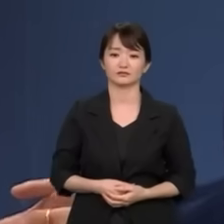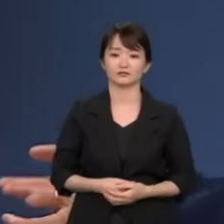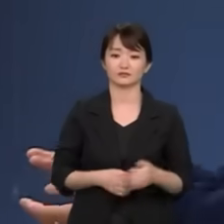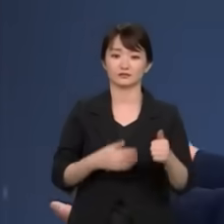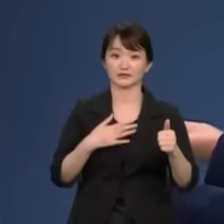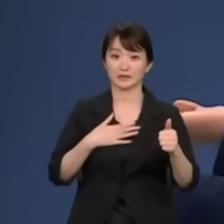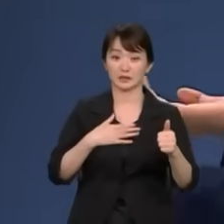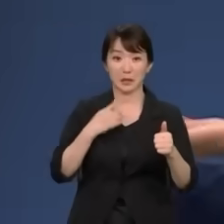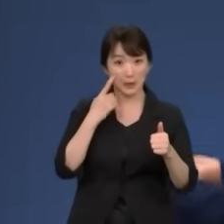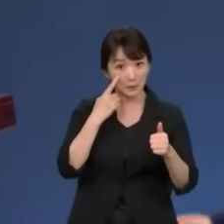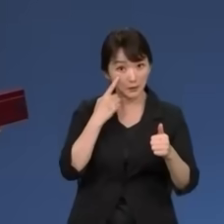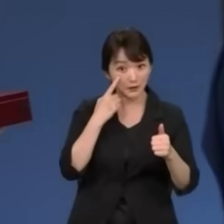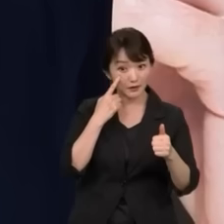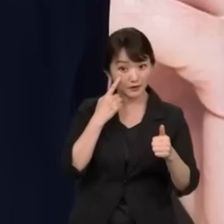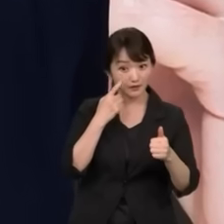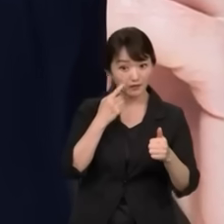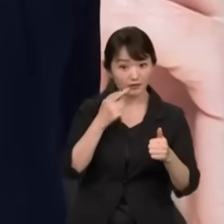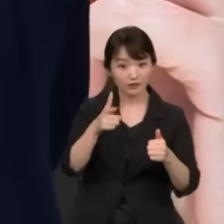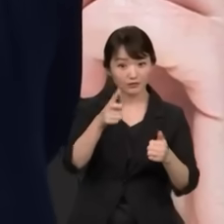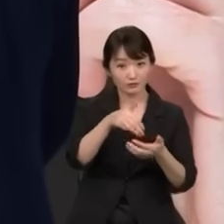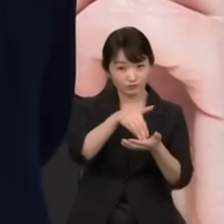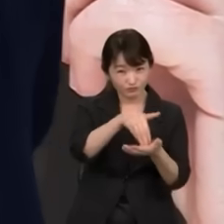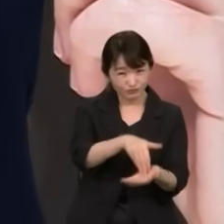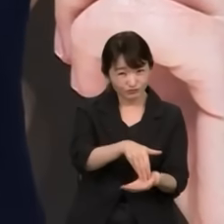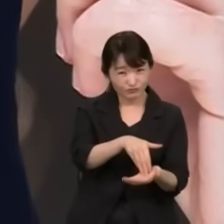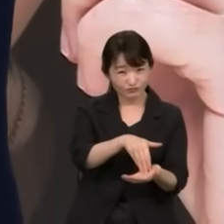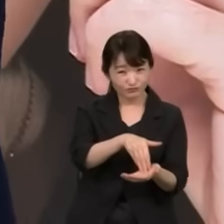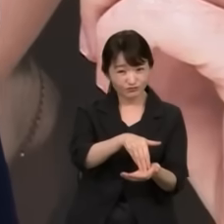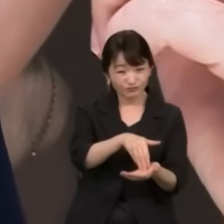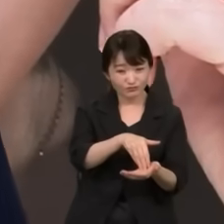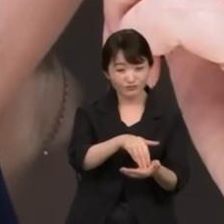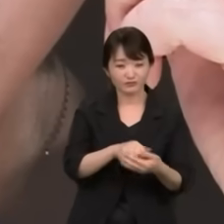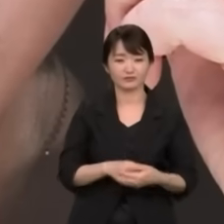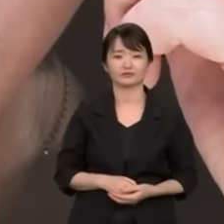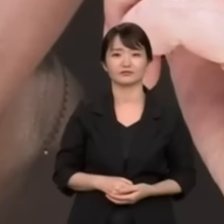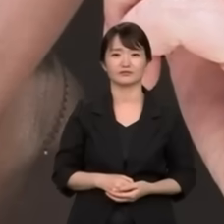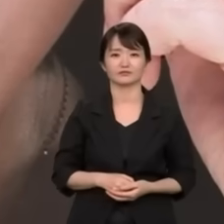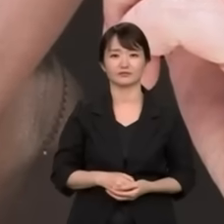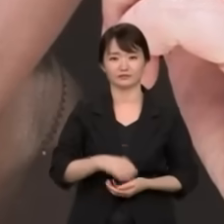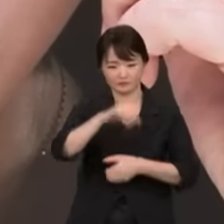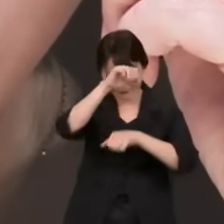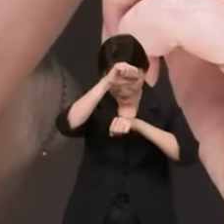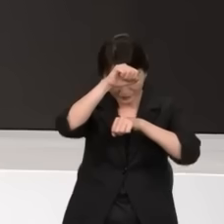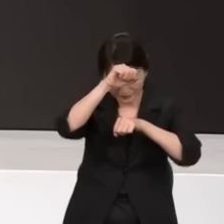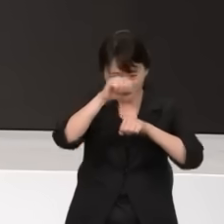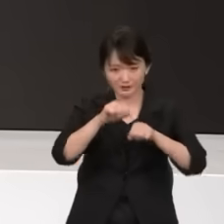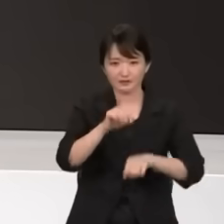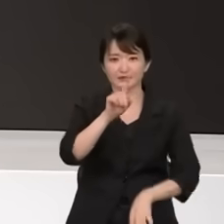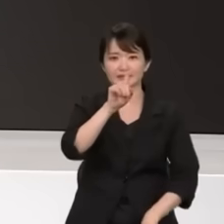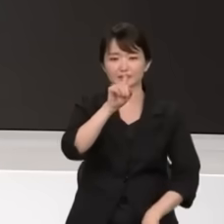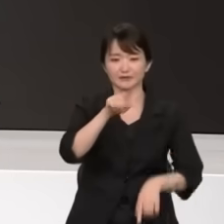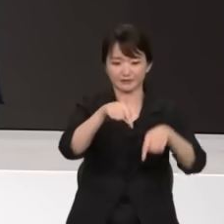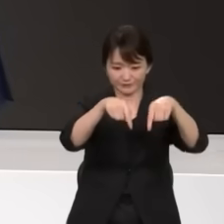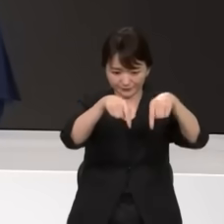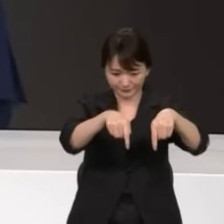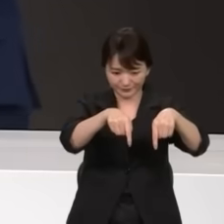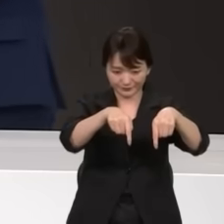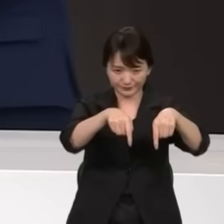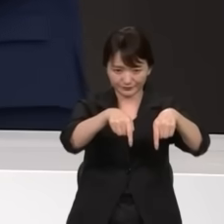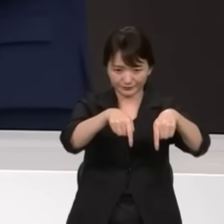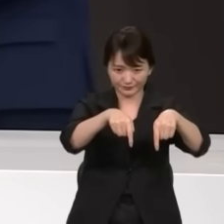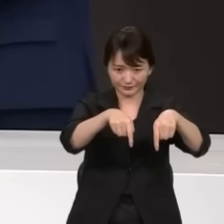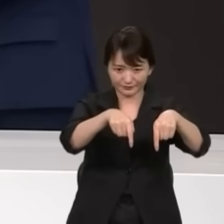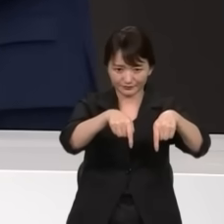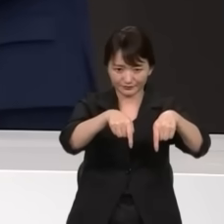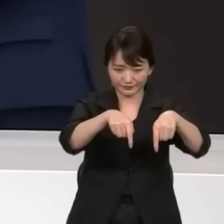어 제법 무겁습니다네 일단 예 다리를 10일자로 11일자로 만드시고요 만들고요